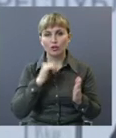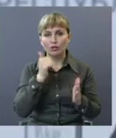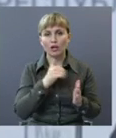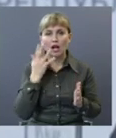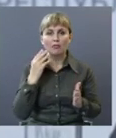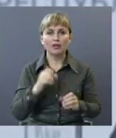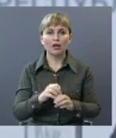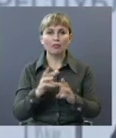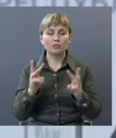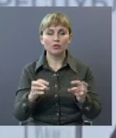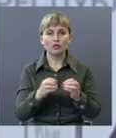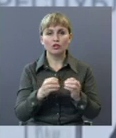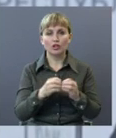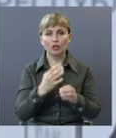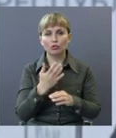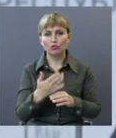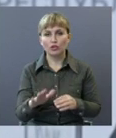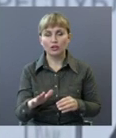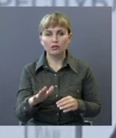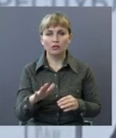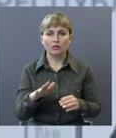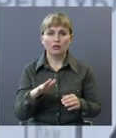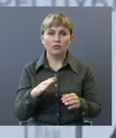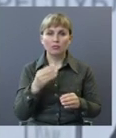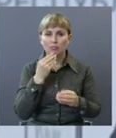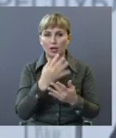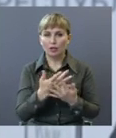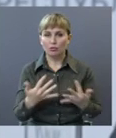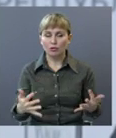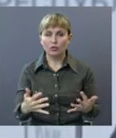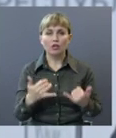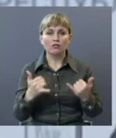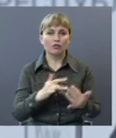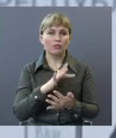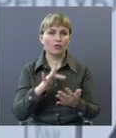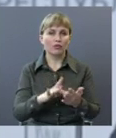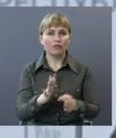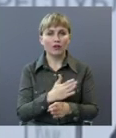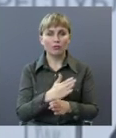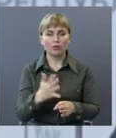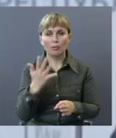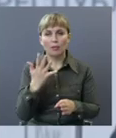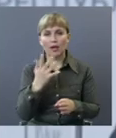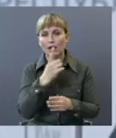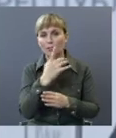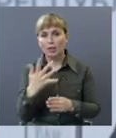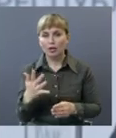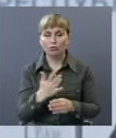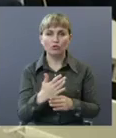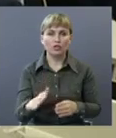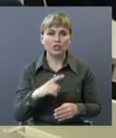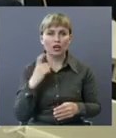обеспечивал 10-ю часть валового внутреннего продукта, то сегодня мегаполис формирует уже 5-ю часть экономики нашей